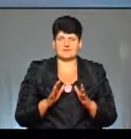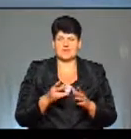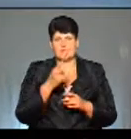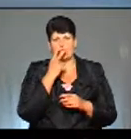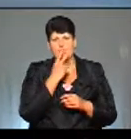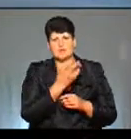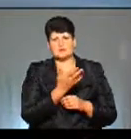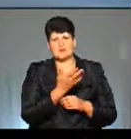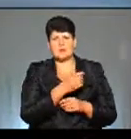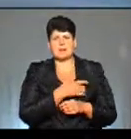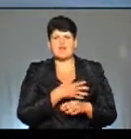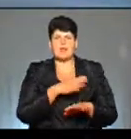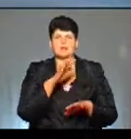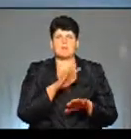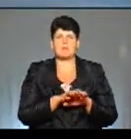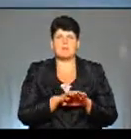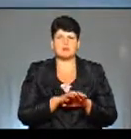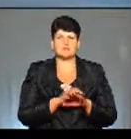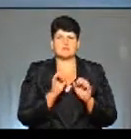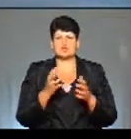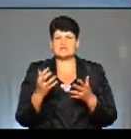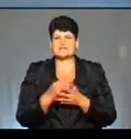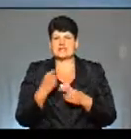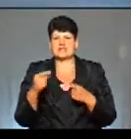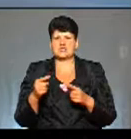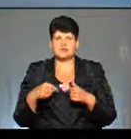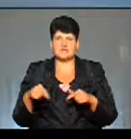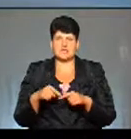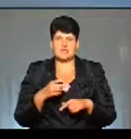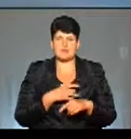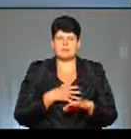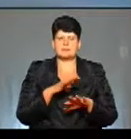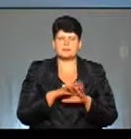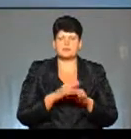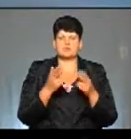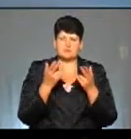там Приватбанк, так, можна знайти друге відділення Приватбанку, так.